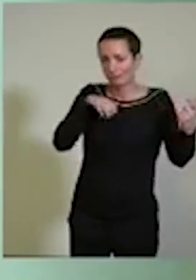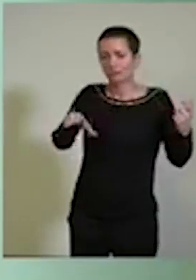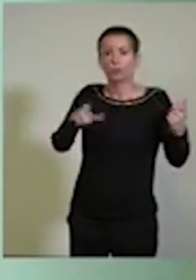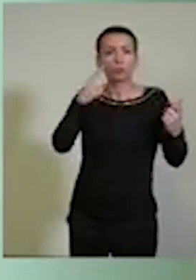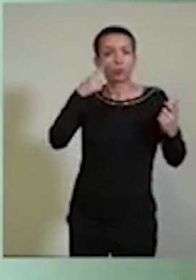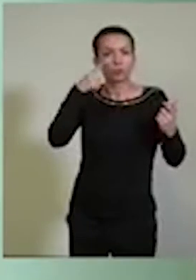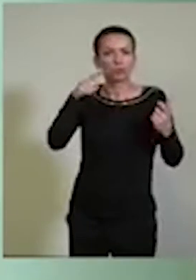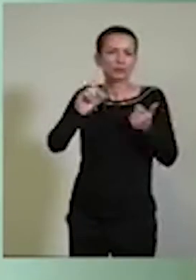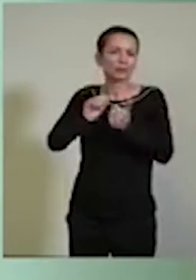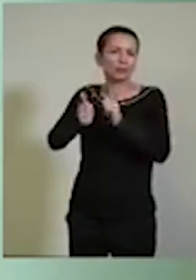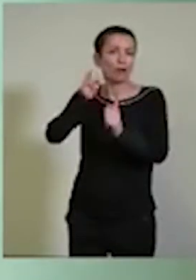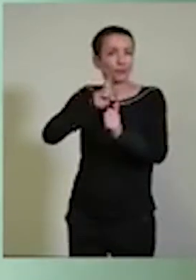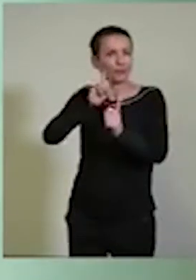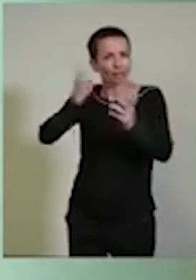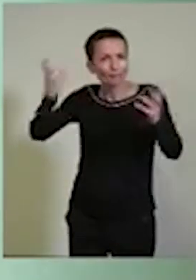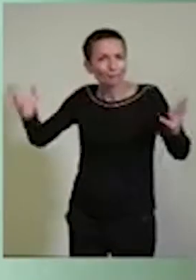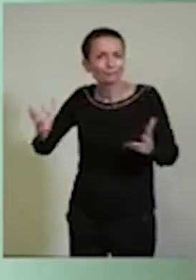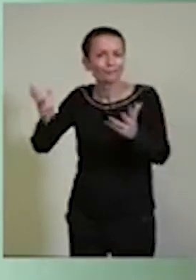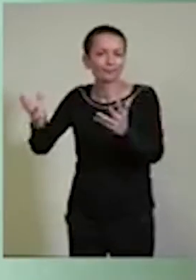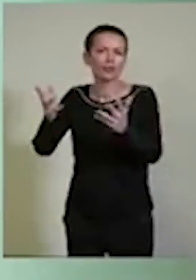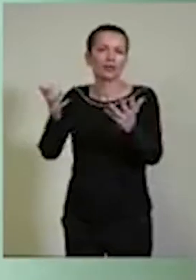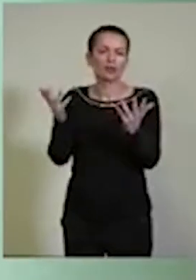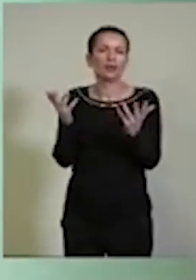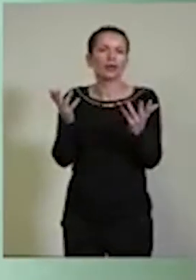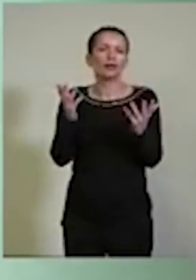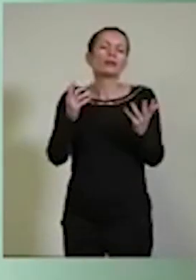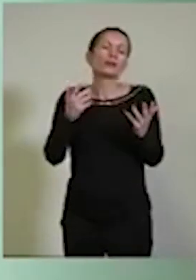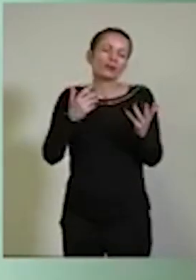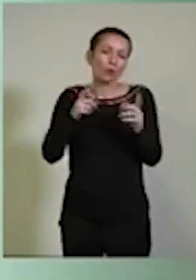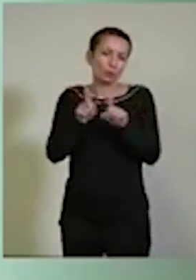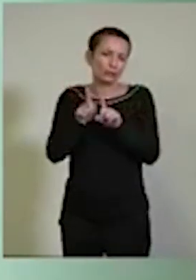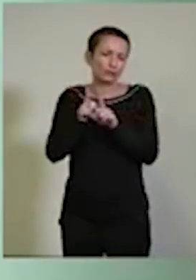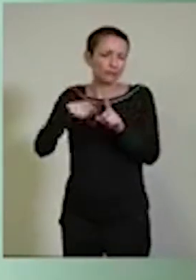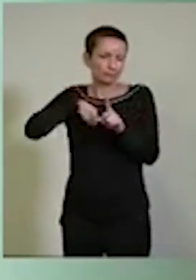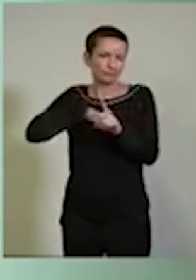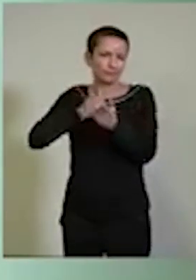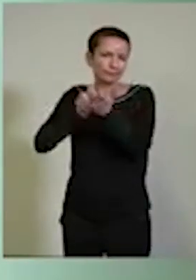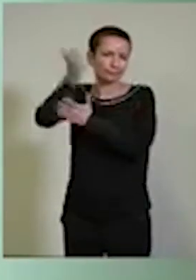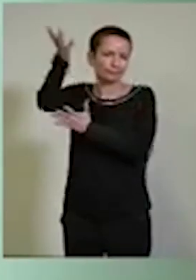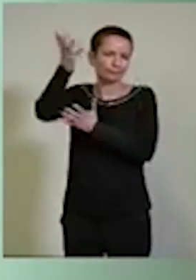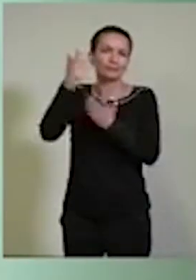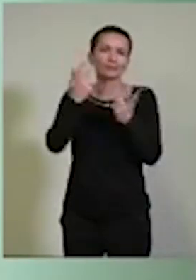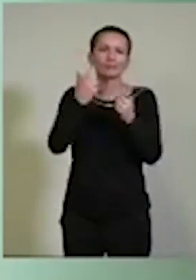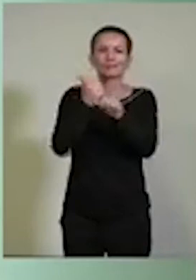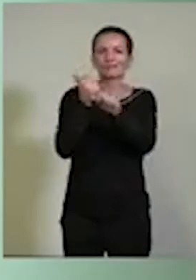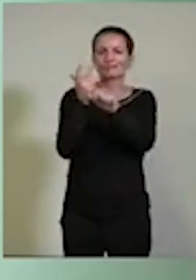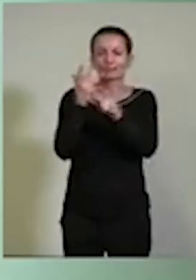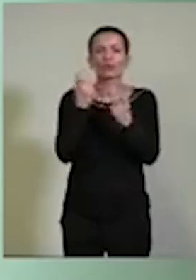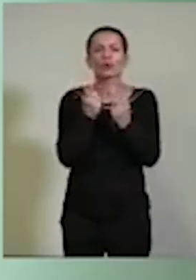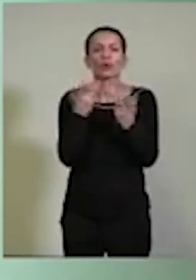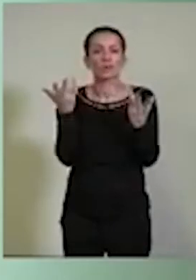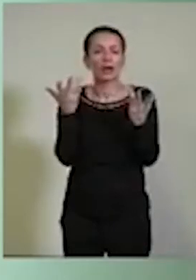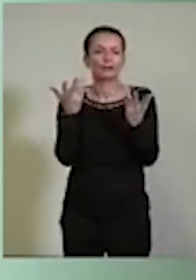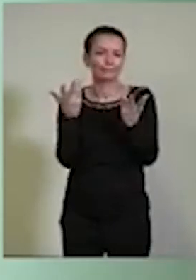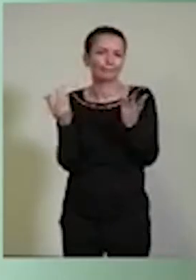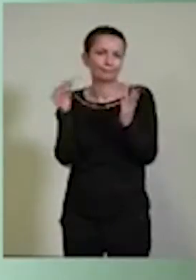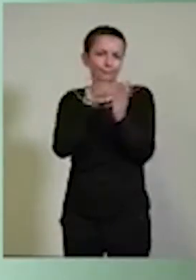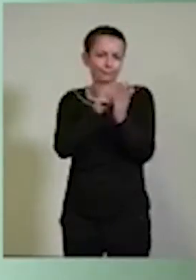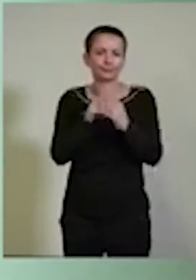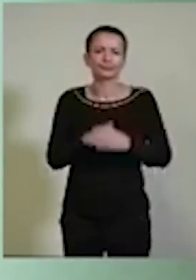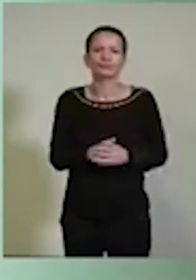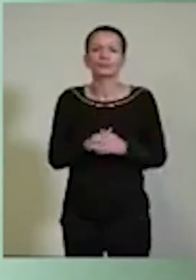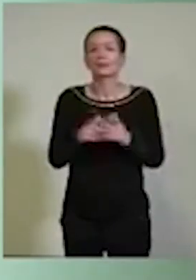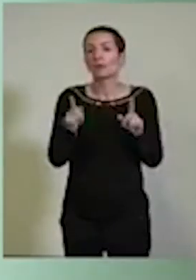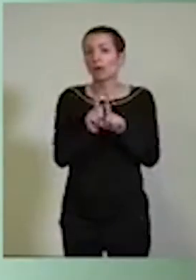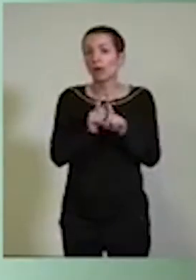féminin, avec un équilibrage, enfin on a refait remonter aussi les sommes des années précédentes. Pareil sur